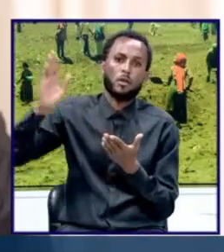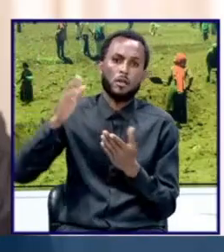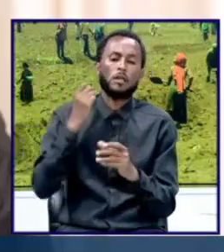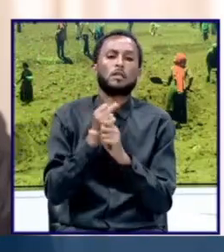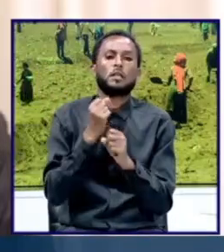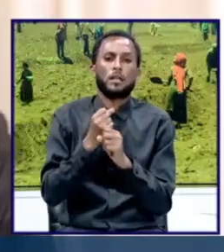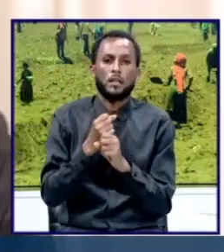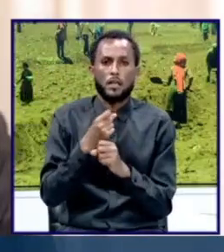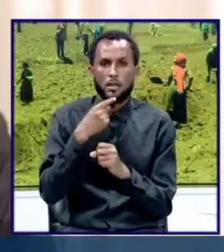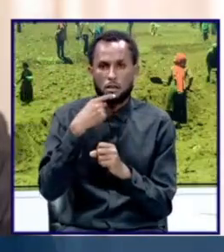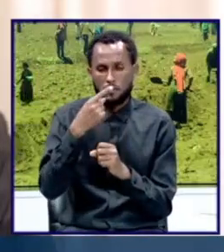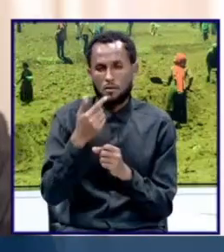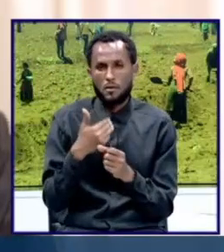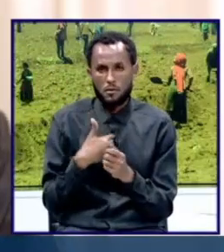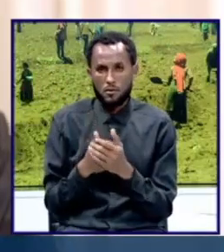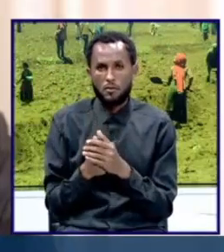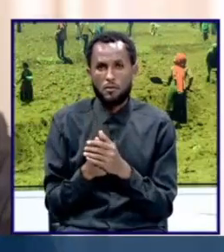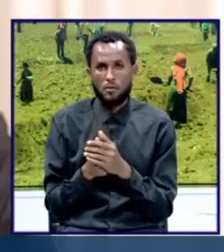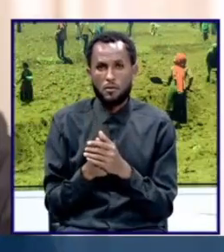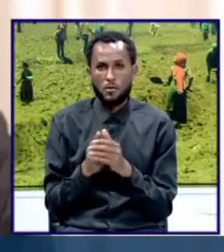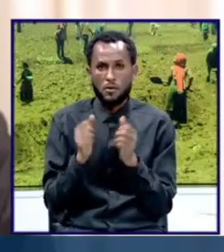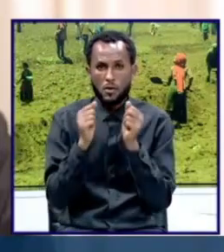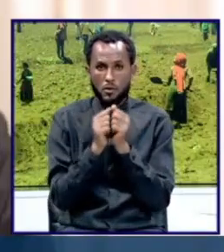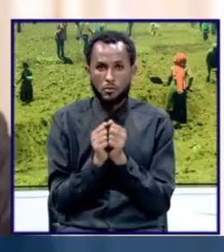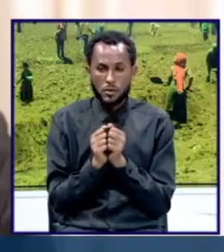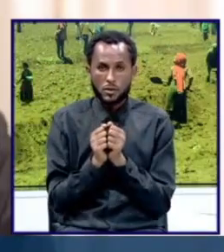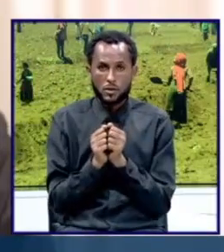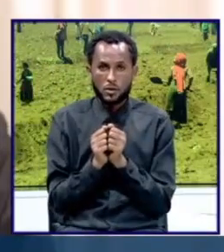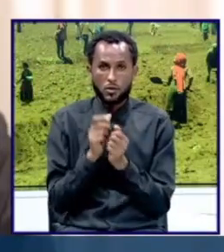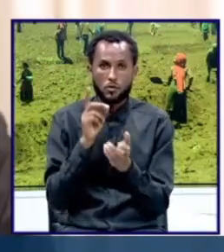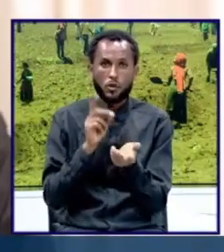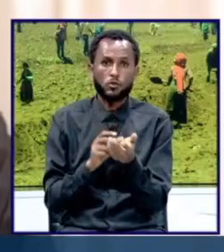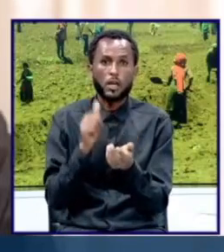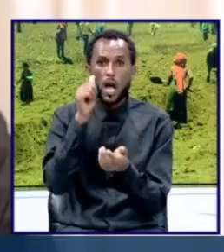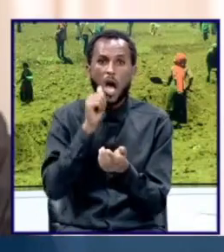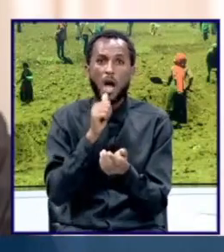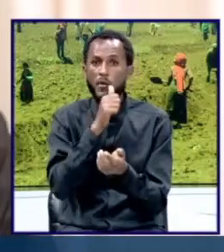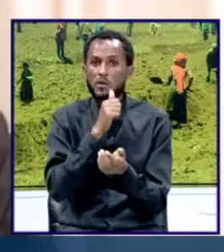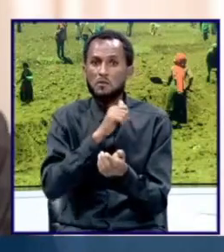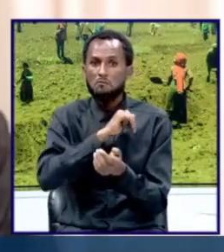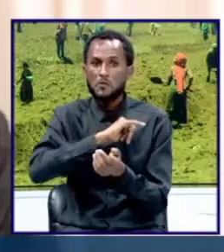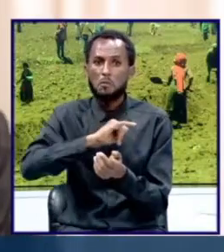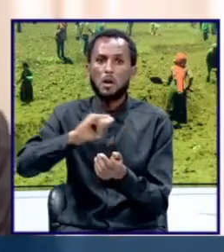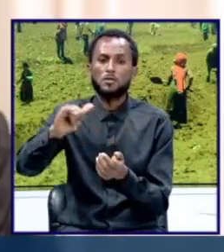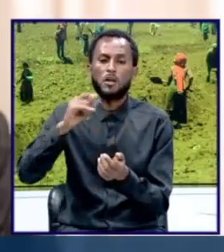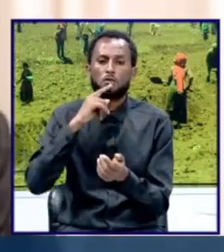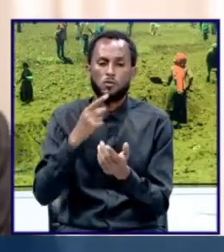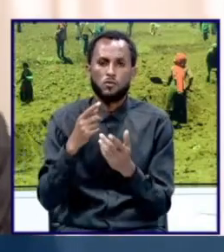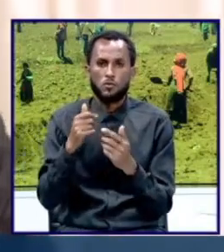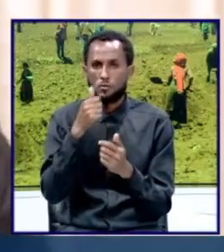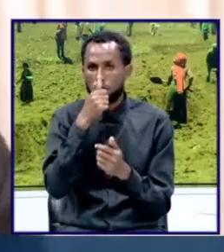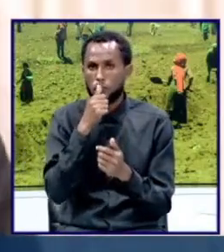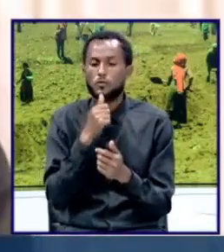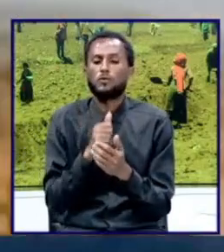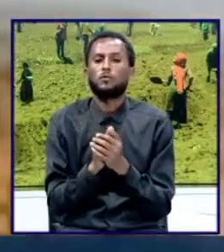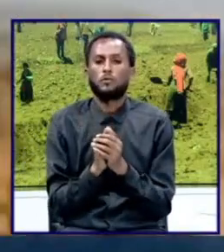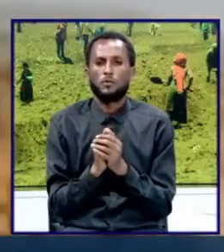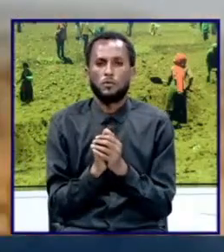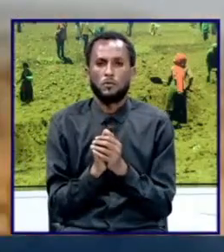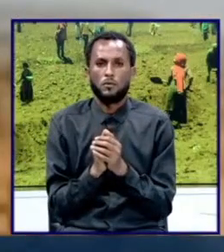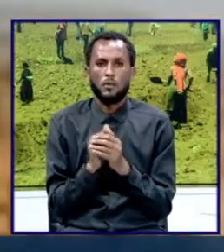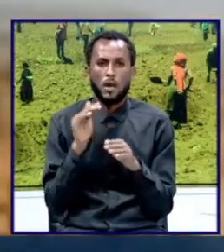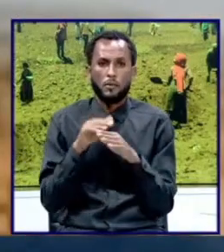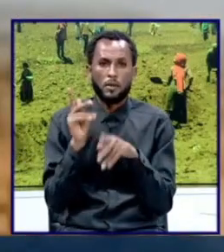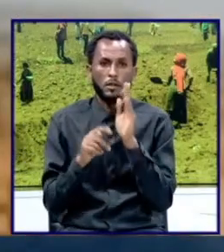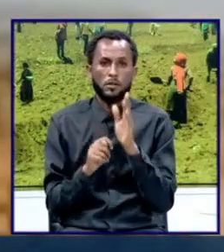ክንሰርሕ ኢና ንወፍር ዘለና ምስ ዶክተር ኣብ ንፀምደሉ ዘለና ዕማም ከዓ እዚ እዩ ኢሉ ኦሪንቴሽን ዝሃበሉ ምዃኒ እዩ። ኣብ